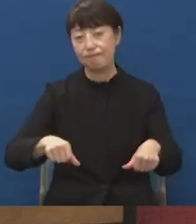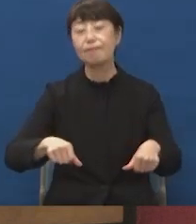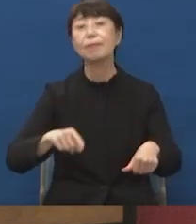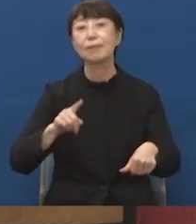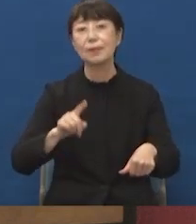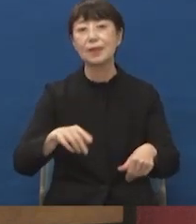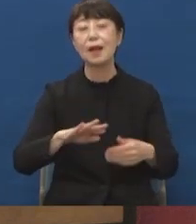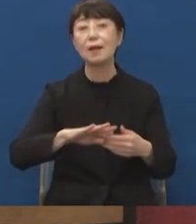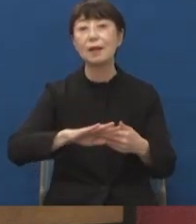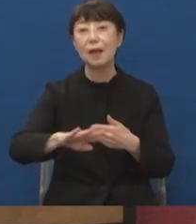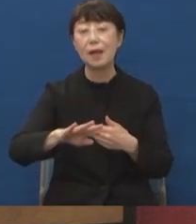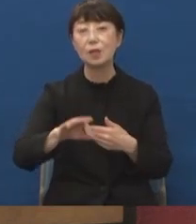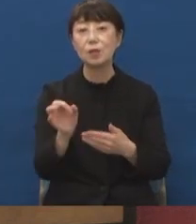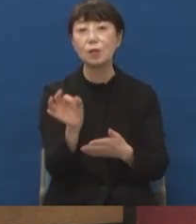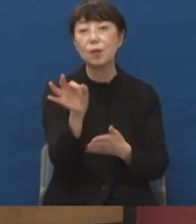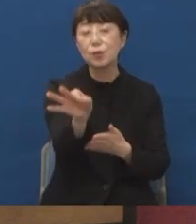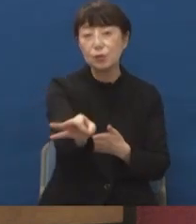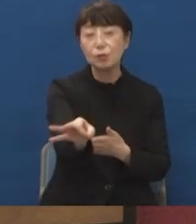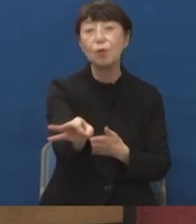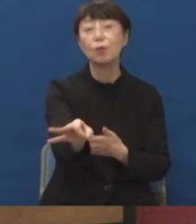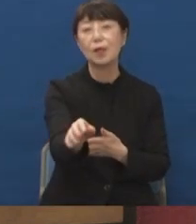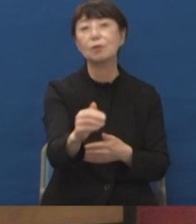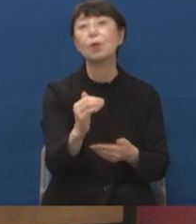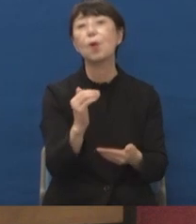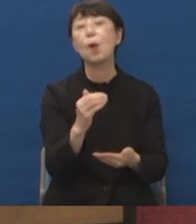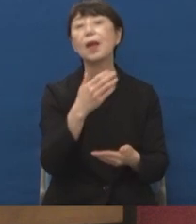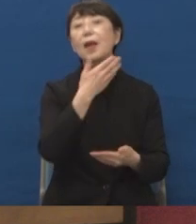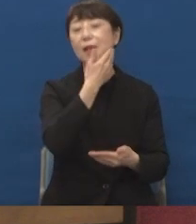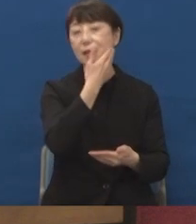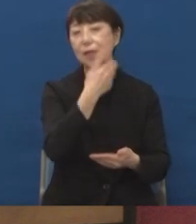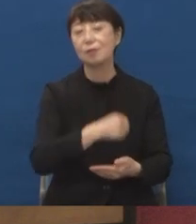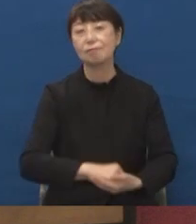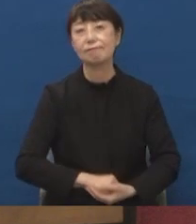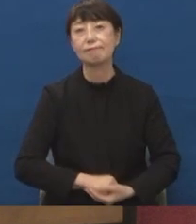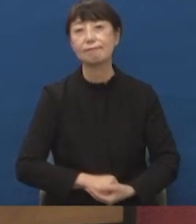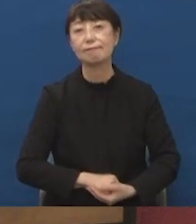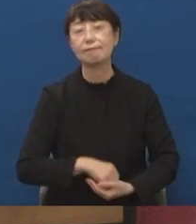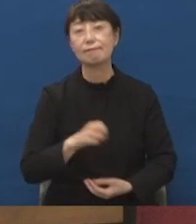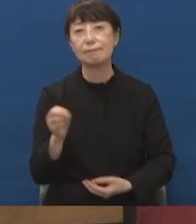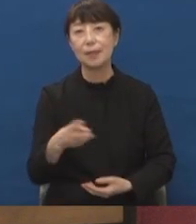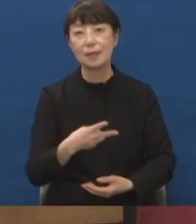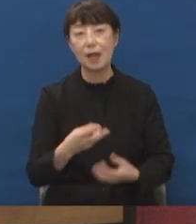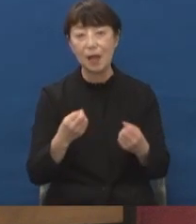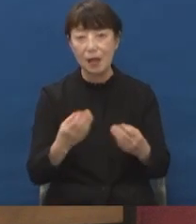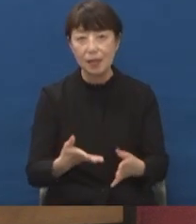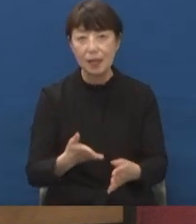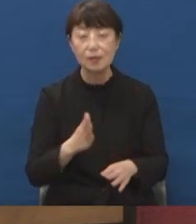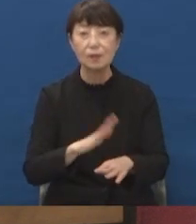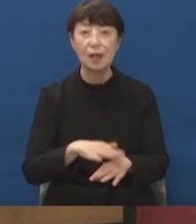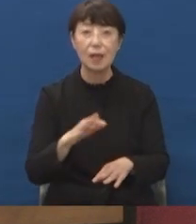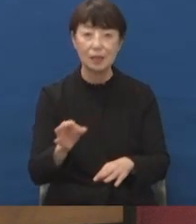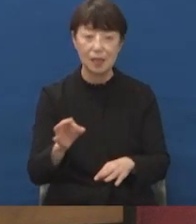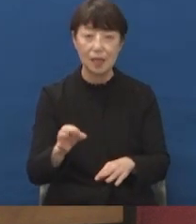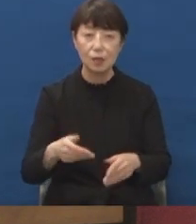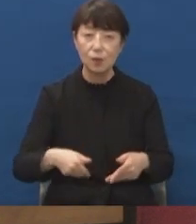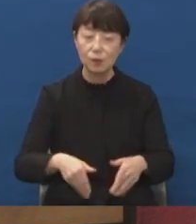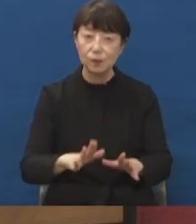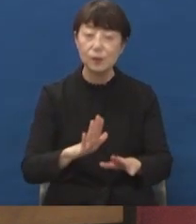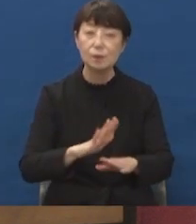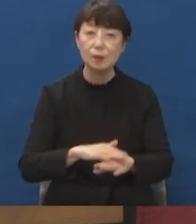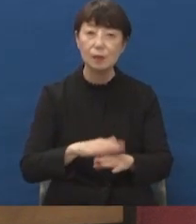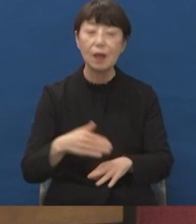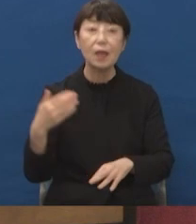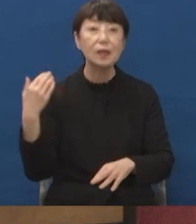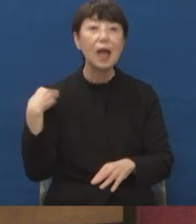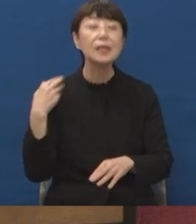を行うことこそ必要です。また、新たな手当の創出として、担任手当の支給